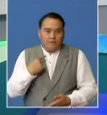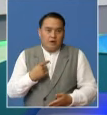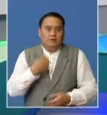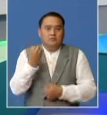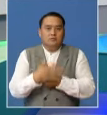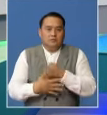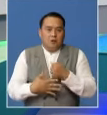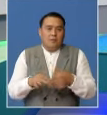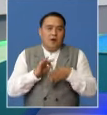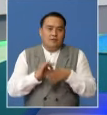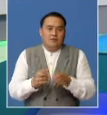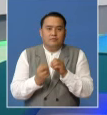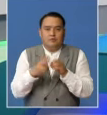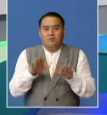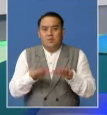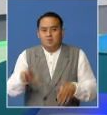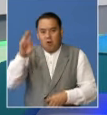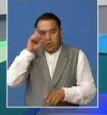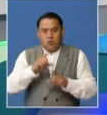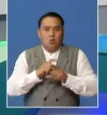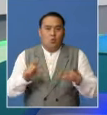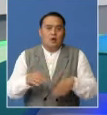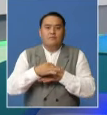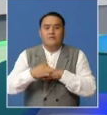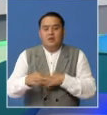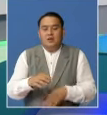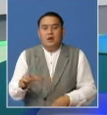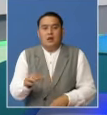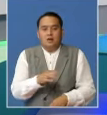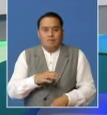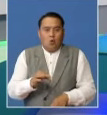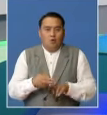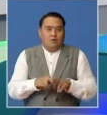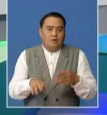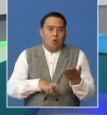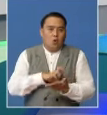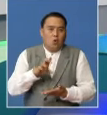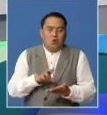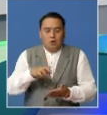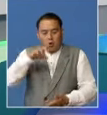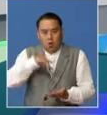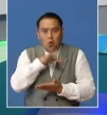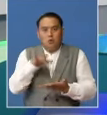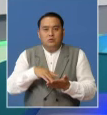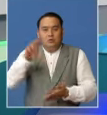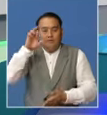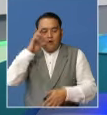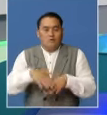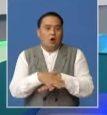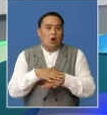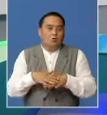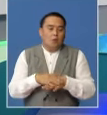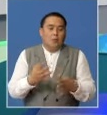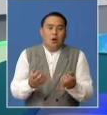самом центре, на Арбате, ее провели 12 местных государственных органов и филиалов госкорпорации «Правительство для граждан».